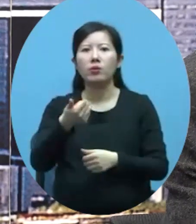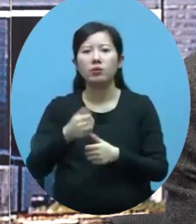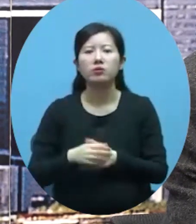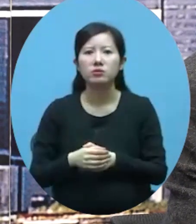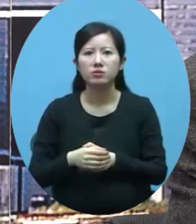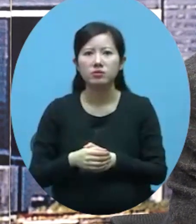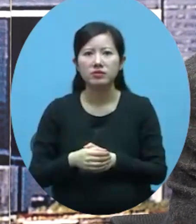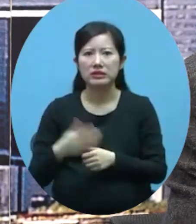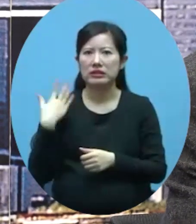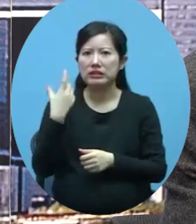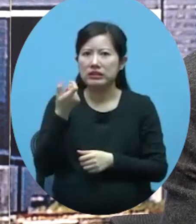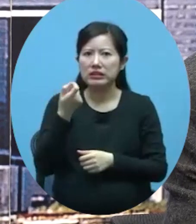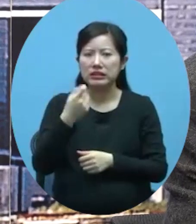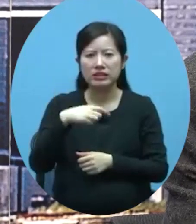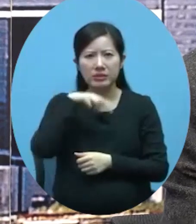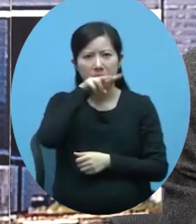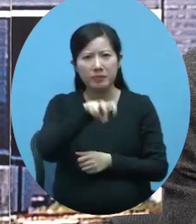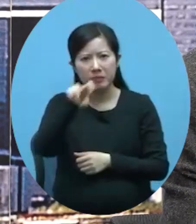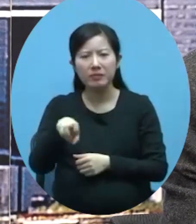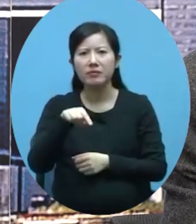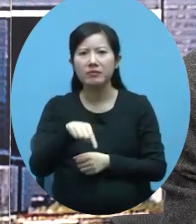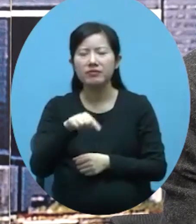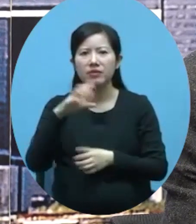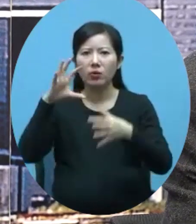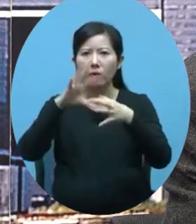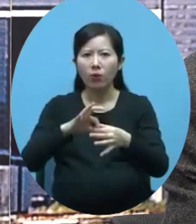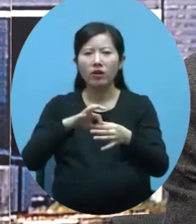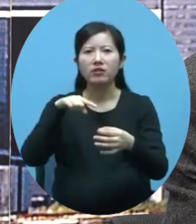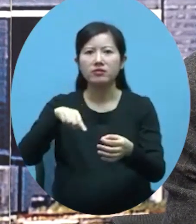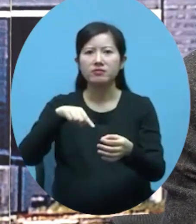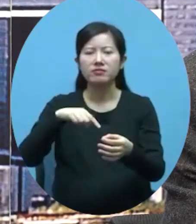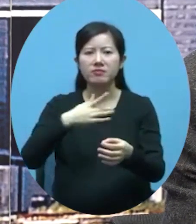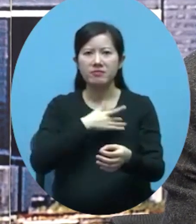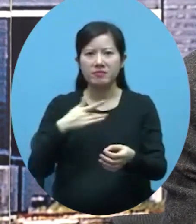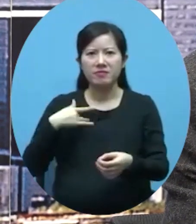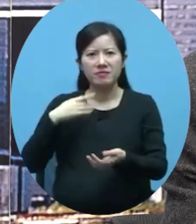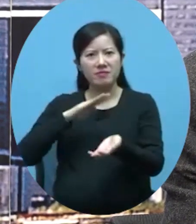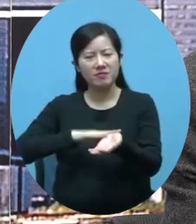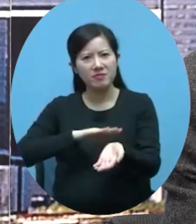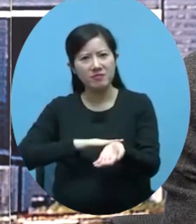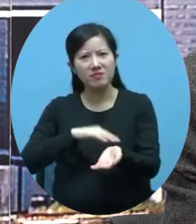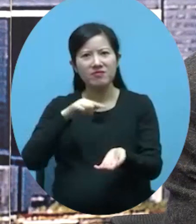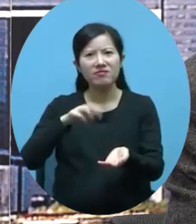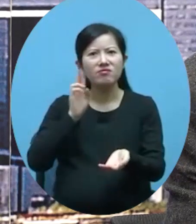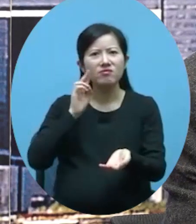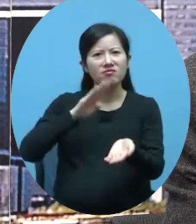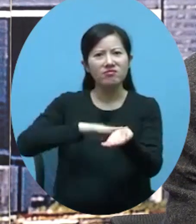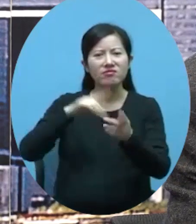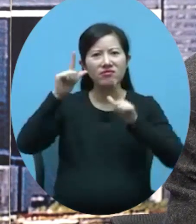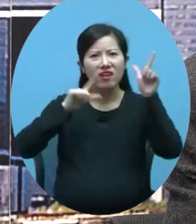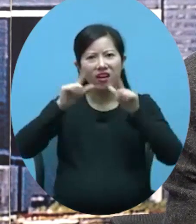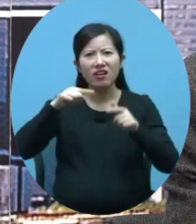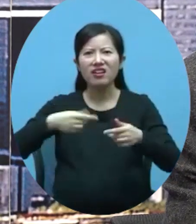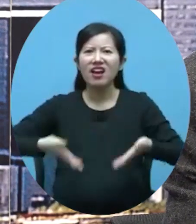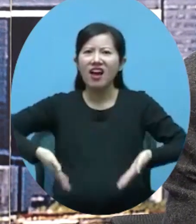最近我们留意到一些有关这个病特别是一些病征加为轻微的个案